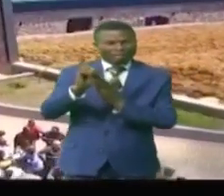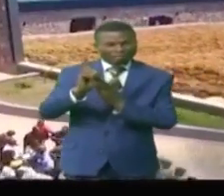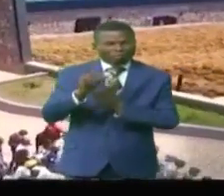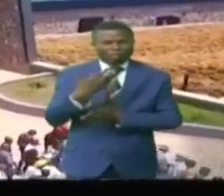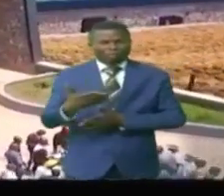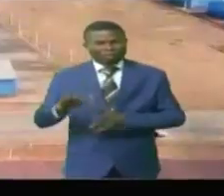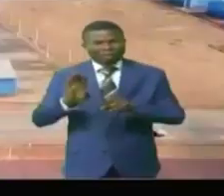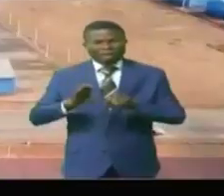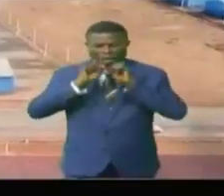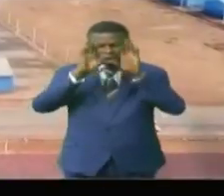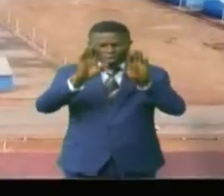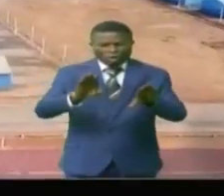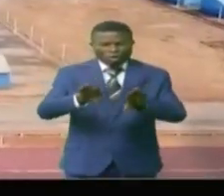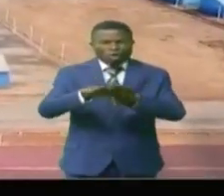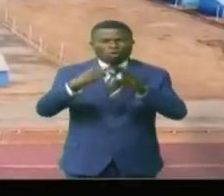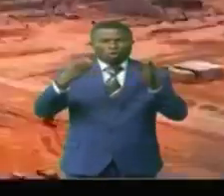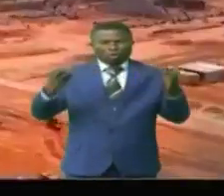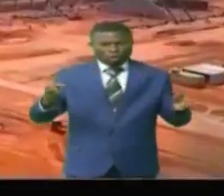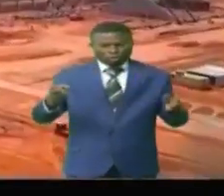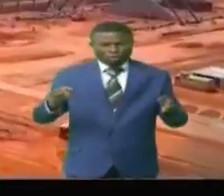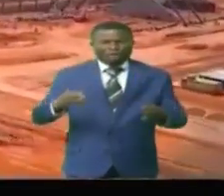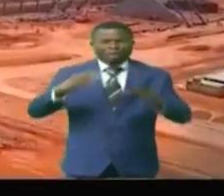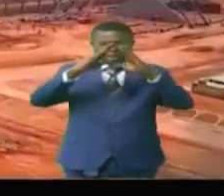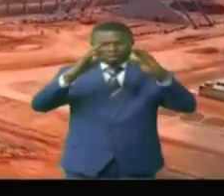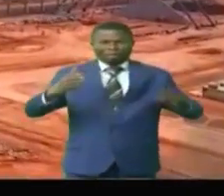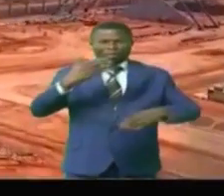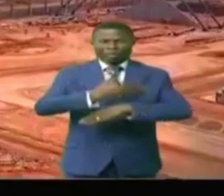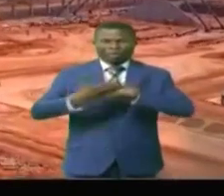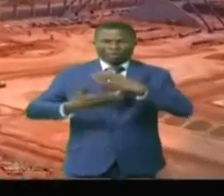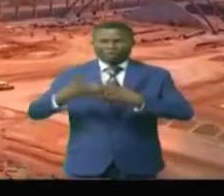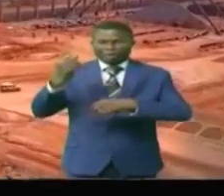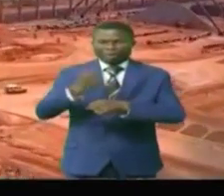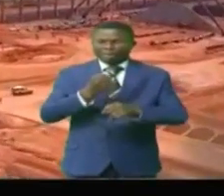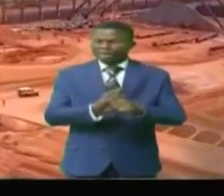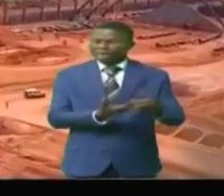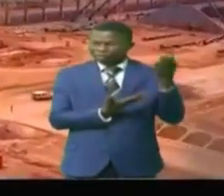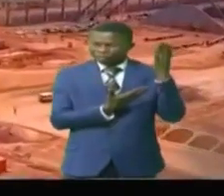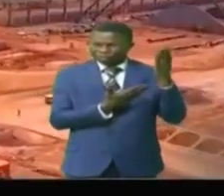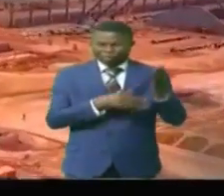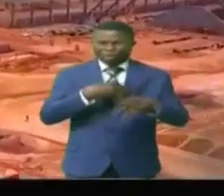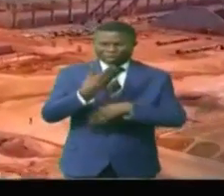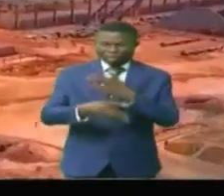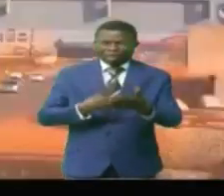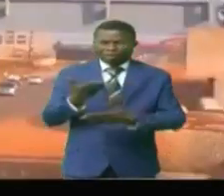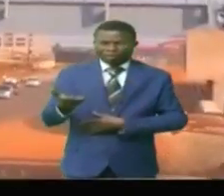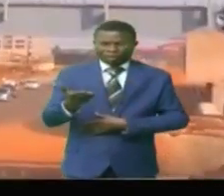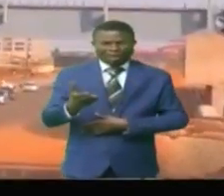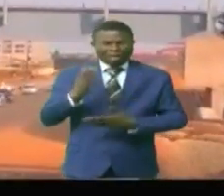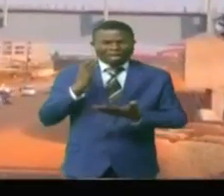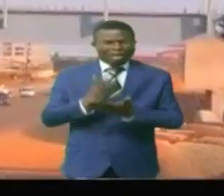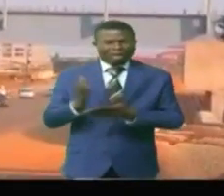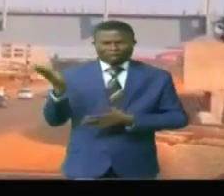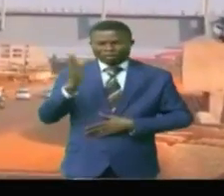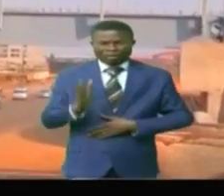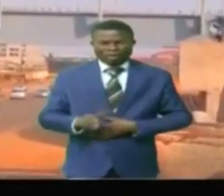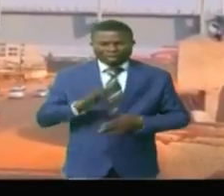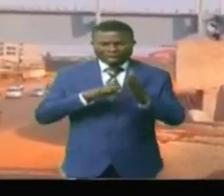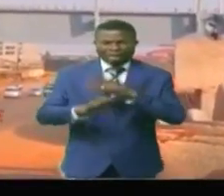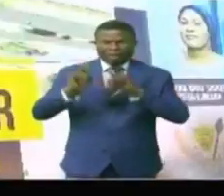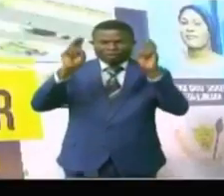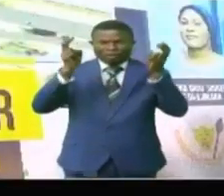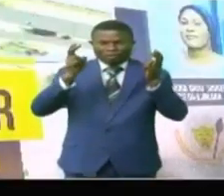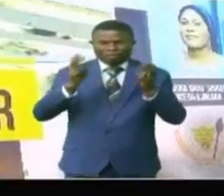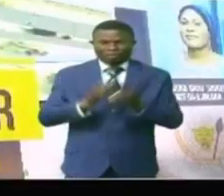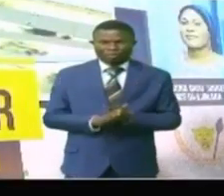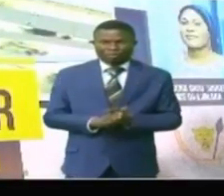leur inauguration officielle et des chantiers où des travaux d'envergure s'exécutent sans relâche. À l'entrée de la ville, un